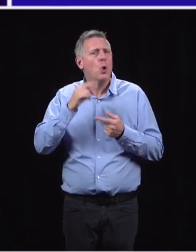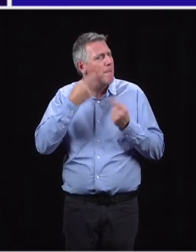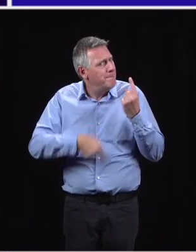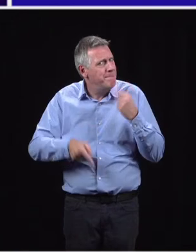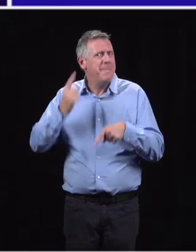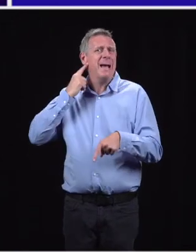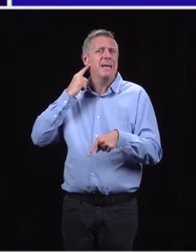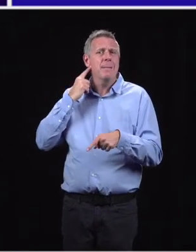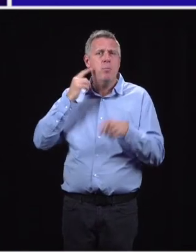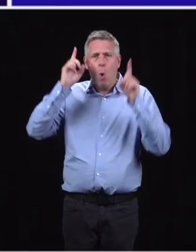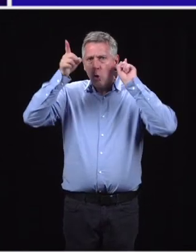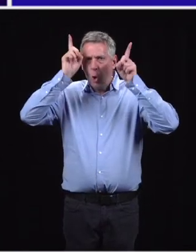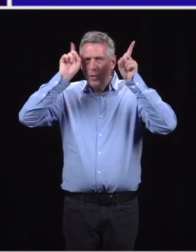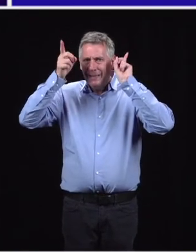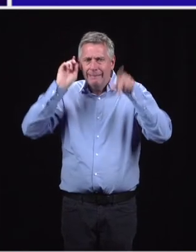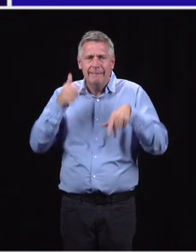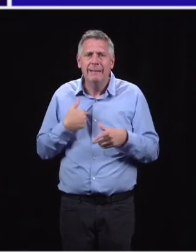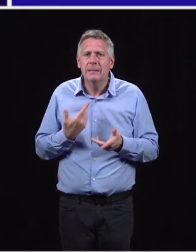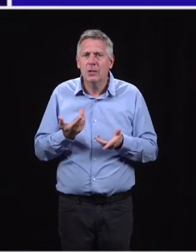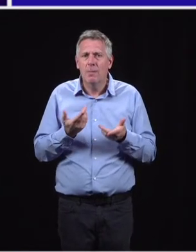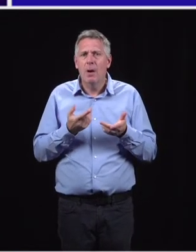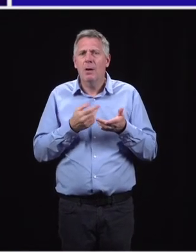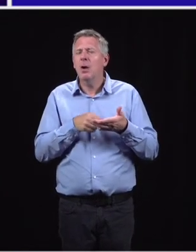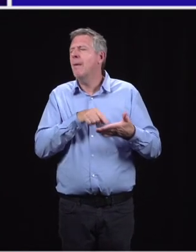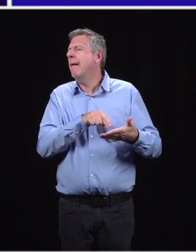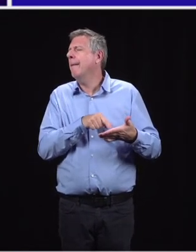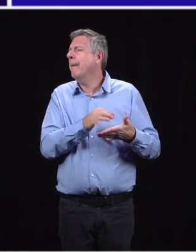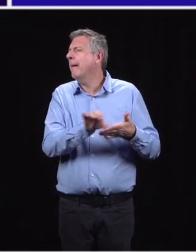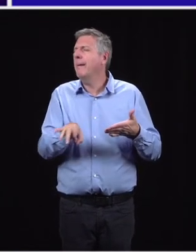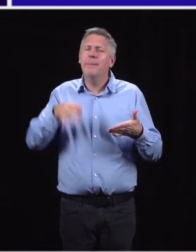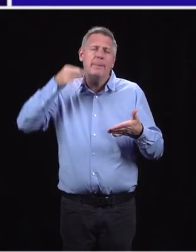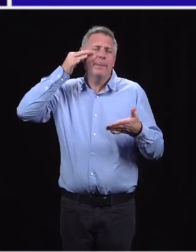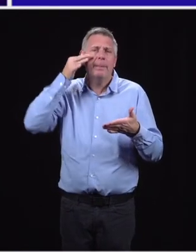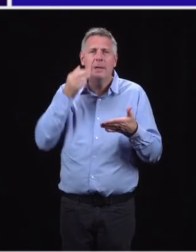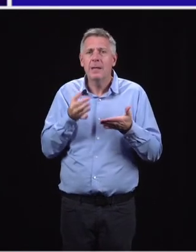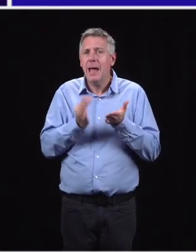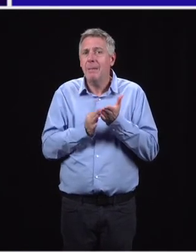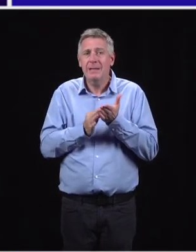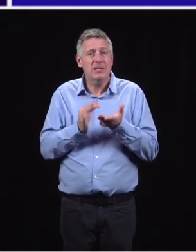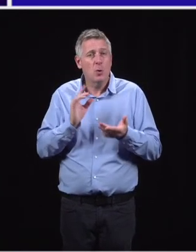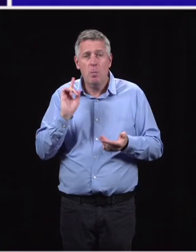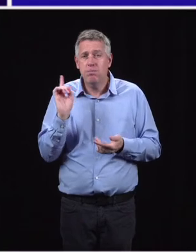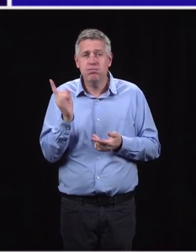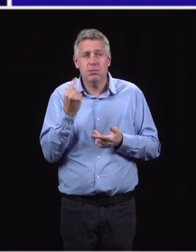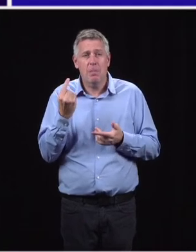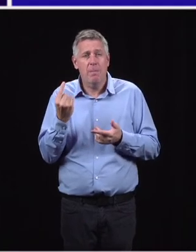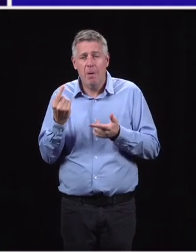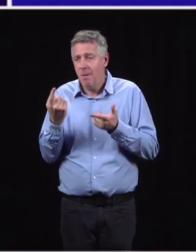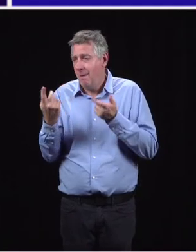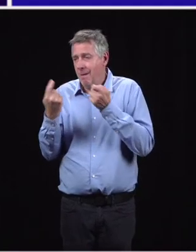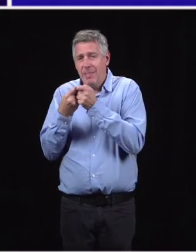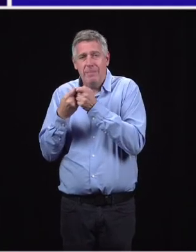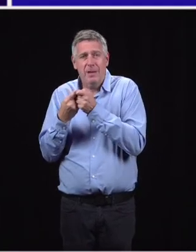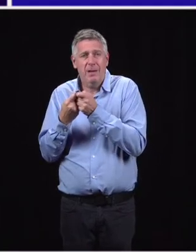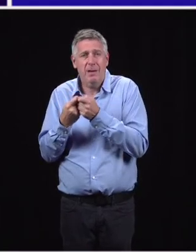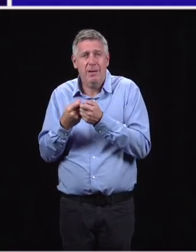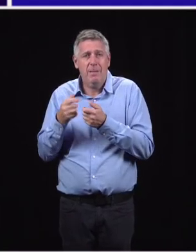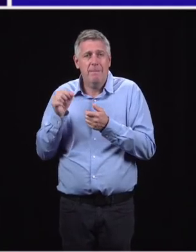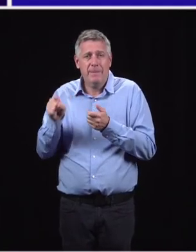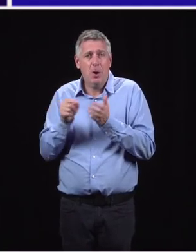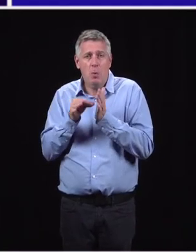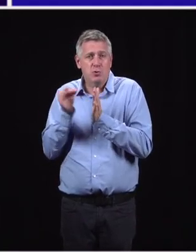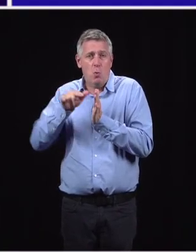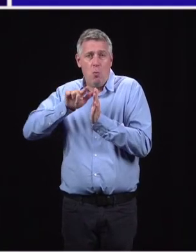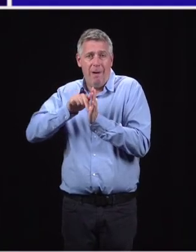qui permet de lire l'écran en fait et nous derrière en fait on adapté l'application pour qu'elle soit lisible par ce type de de d'option